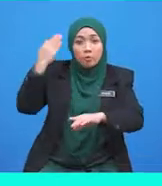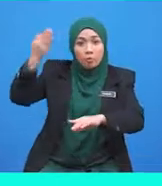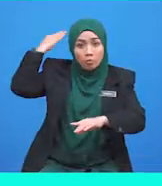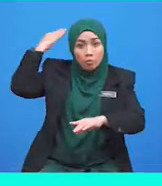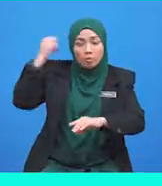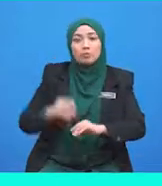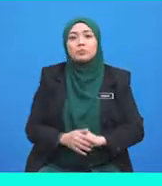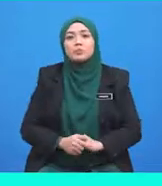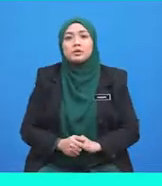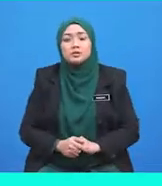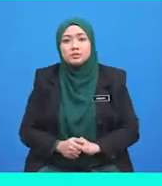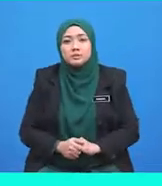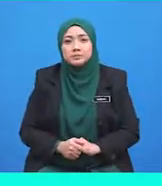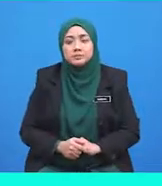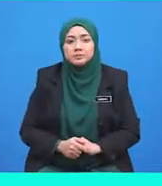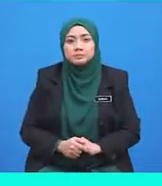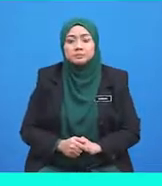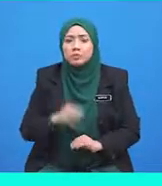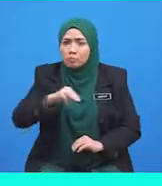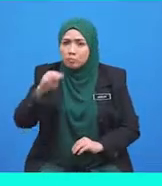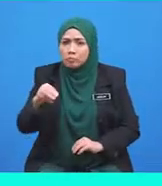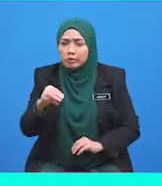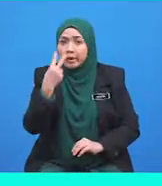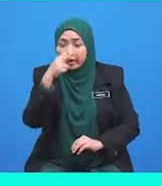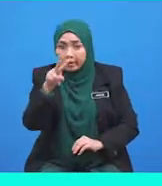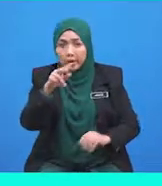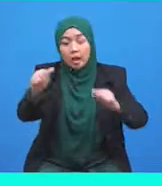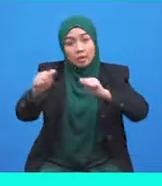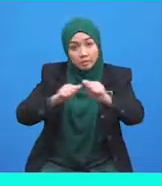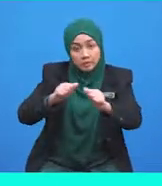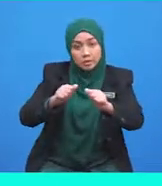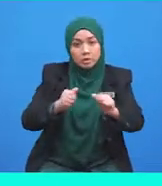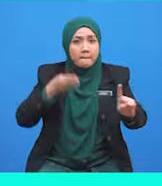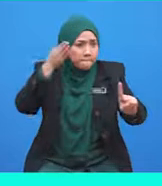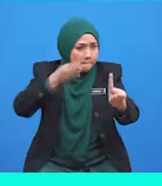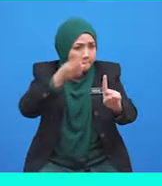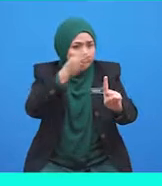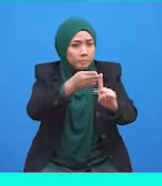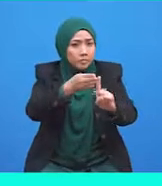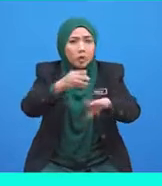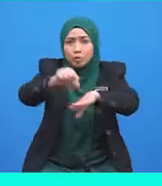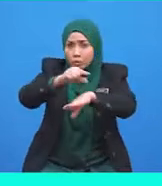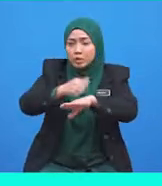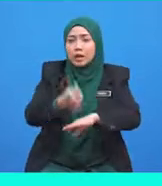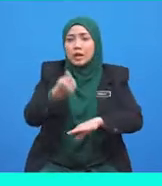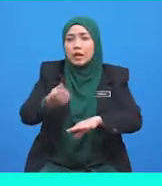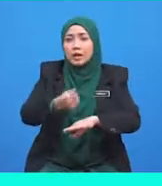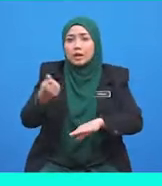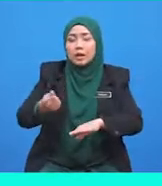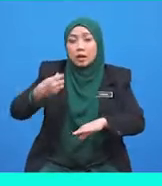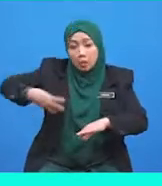Perancis. Murid-murid sekalian, aktiviti memburu ini memerlukan senjata untuk menangkap